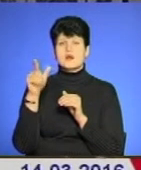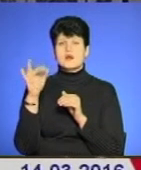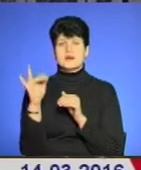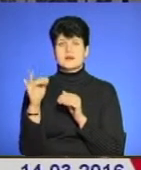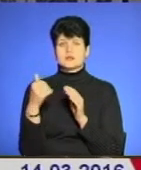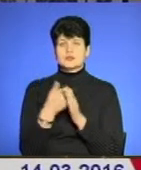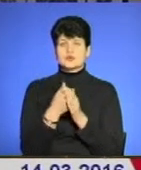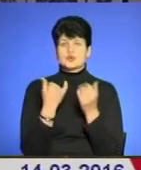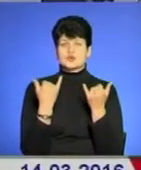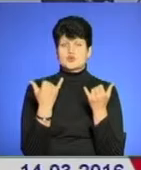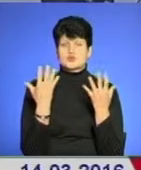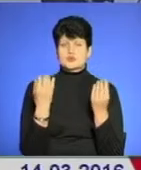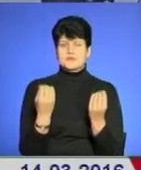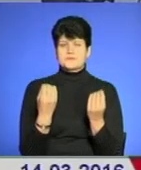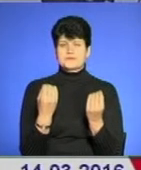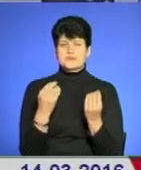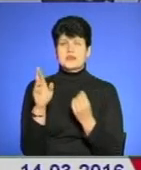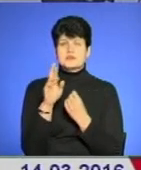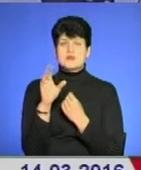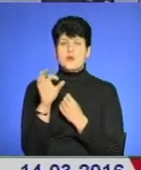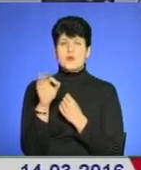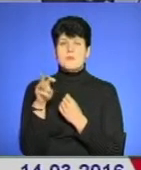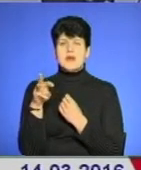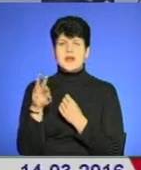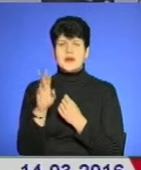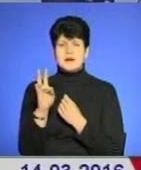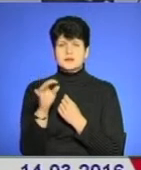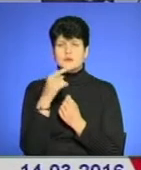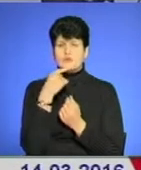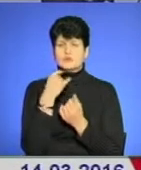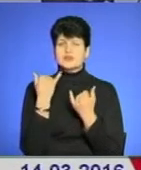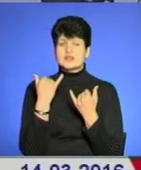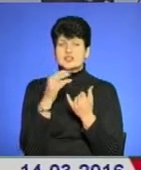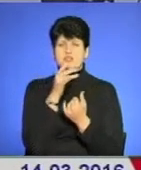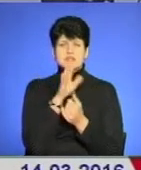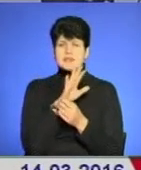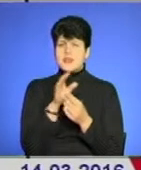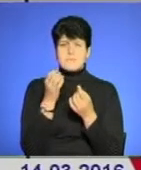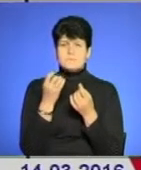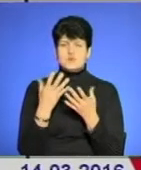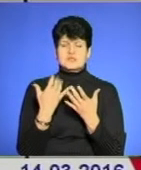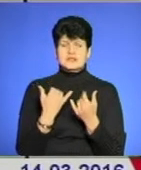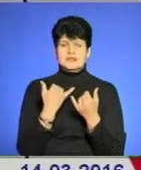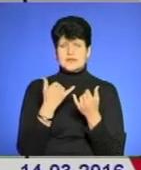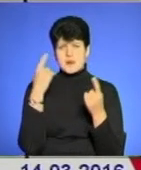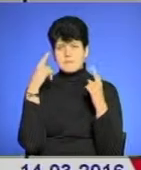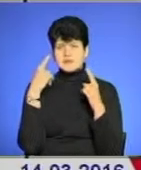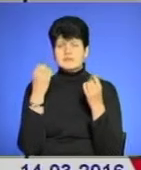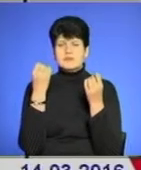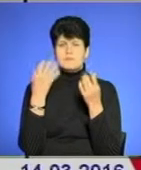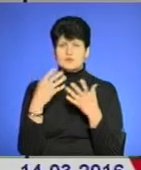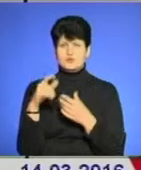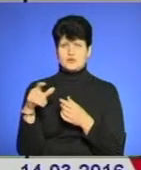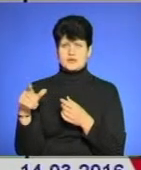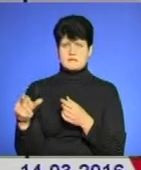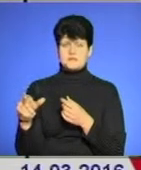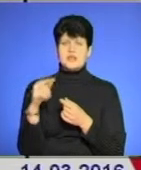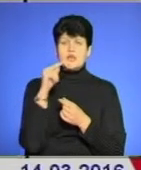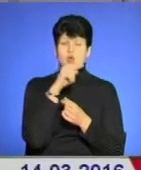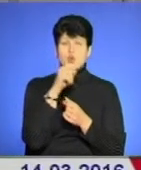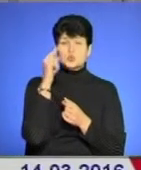до сьогоднішнього дня. Ярослав Омелян каже, нинішній час непростий як для митців, так і для звичайних людей. На